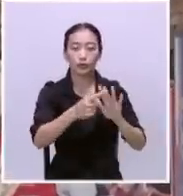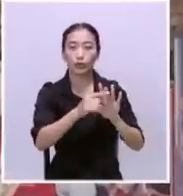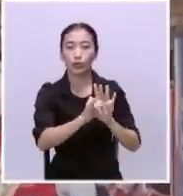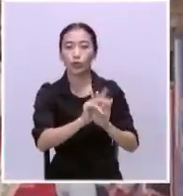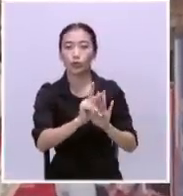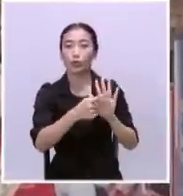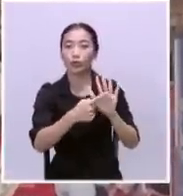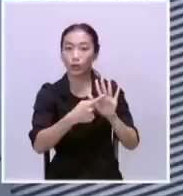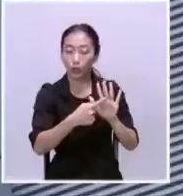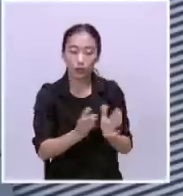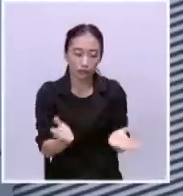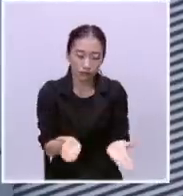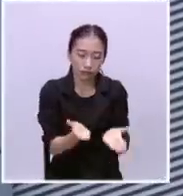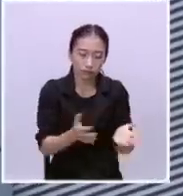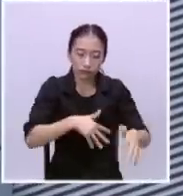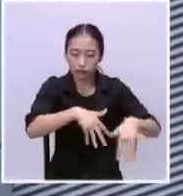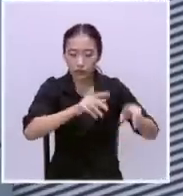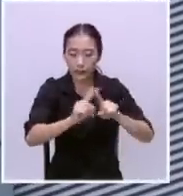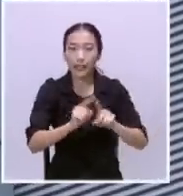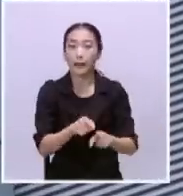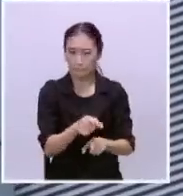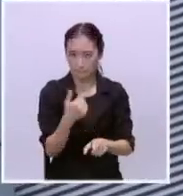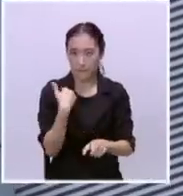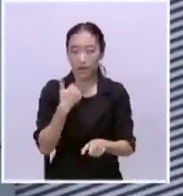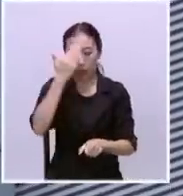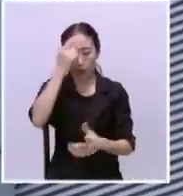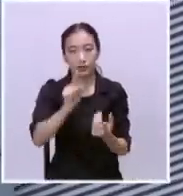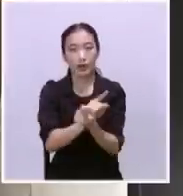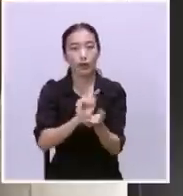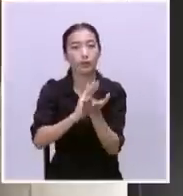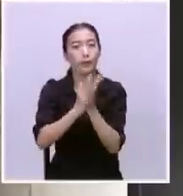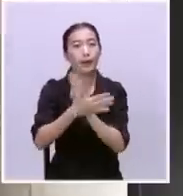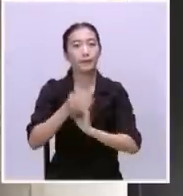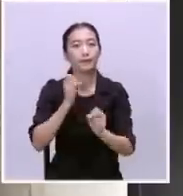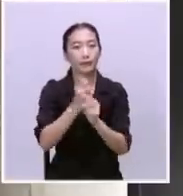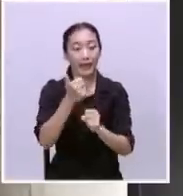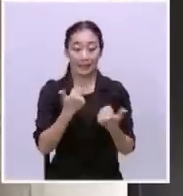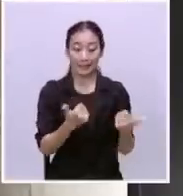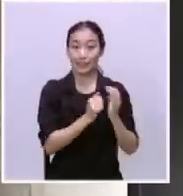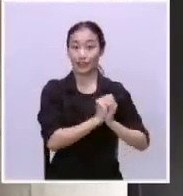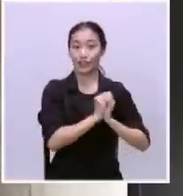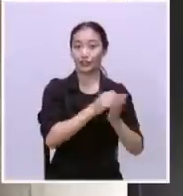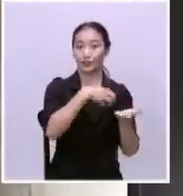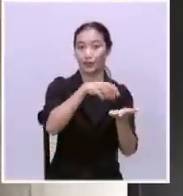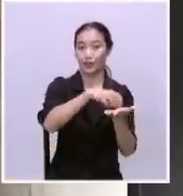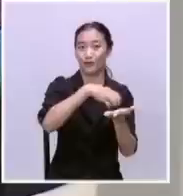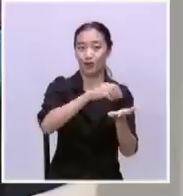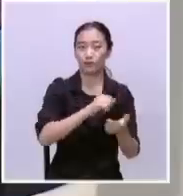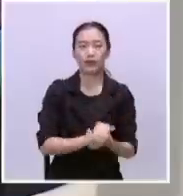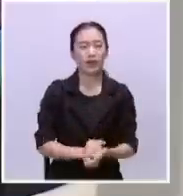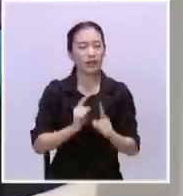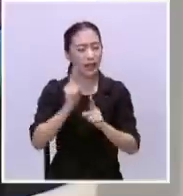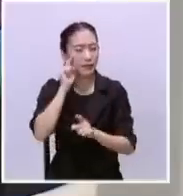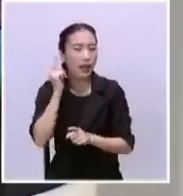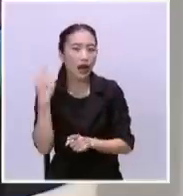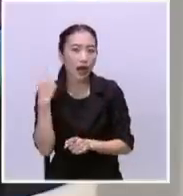ใหม่ได้นะคะอันนี้คือคำชี้แจงจากจีนค่ะแต่ทีเนี้ยมันก็มีข่าวออกมาอีกนะคะว่าไร่ฝ้ายในซินเจียงเนี่ยมีการ